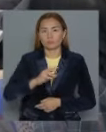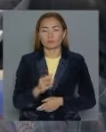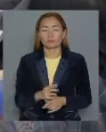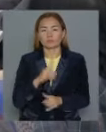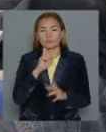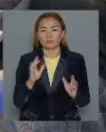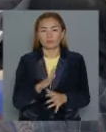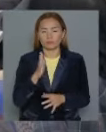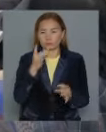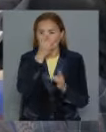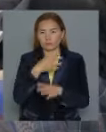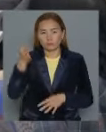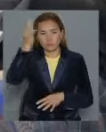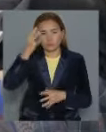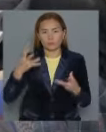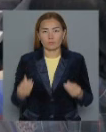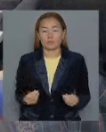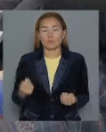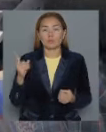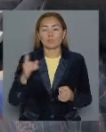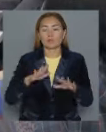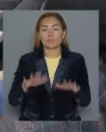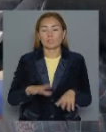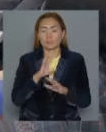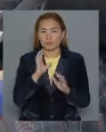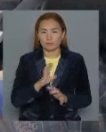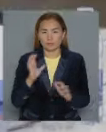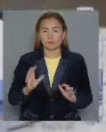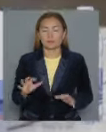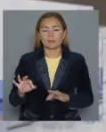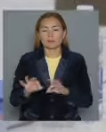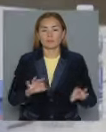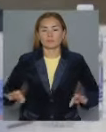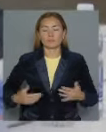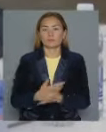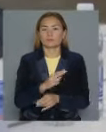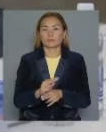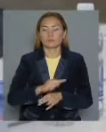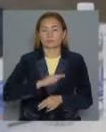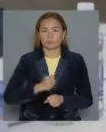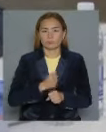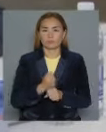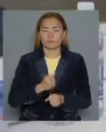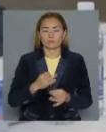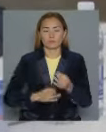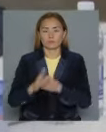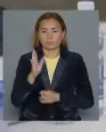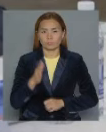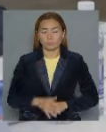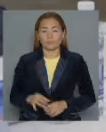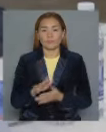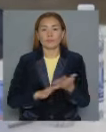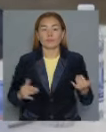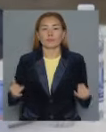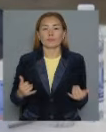ерекше қорғалатын мәдени ескерткіштер мен көне орындарды сақтап қалу мен реставрациялық қайта қалпына келтіру жұмыстары талқыға түсті. Сонымен